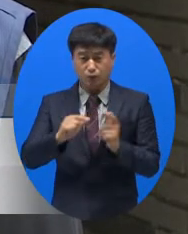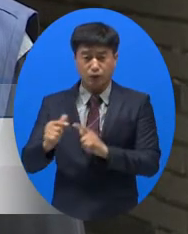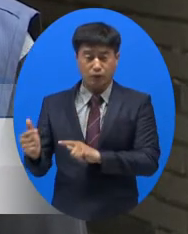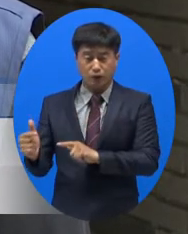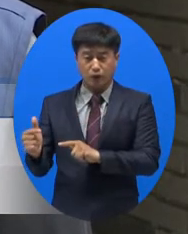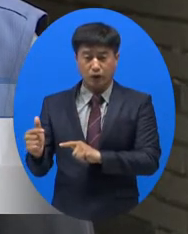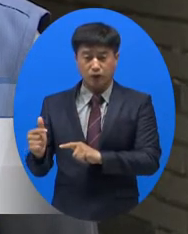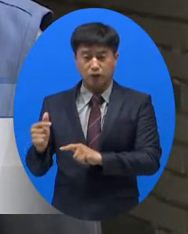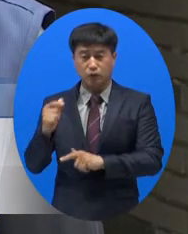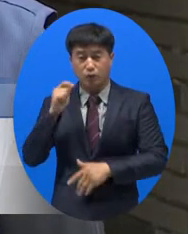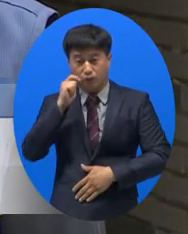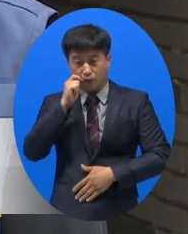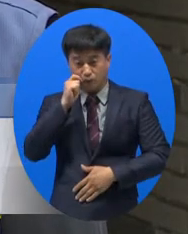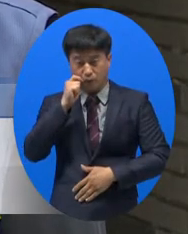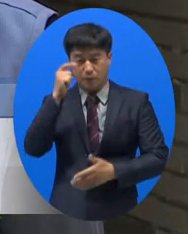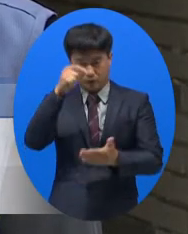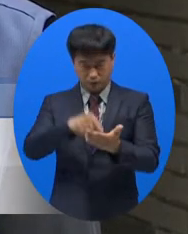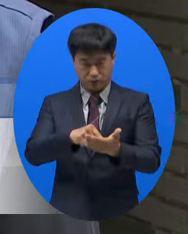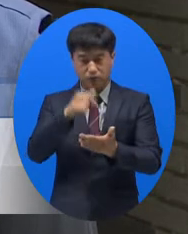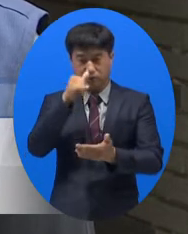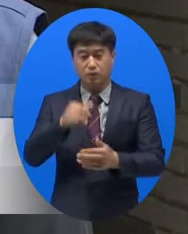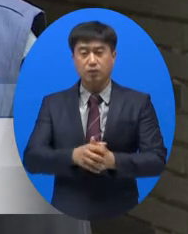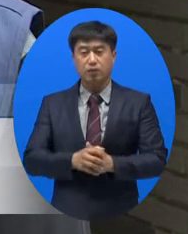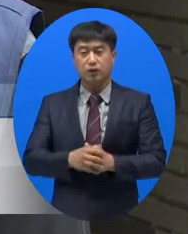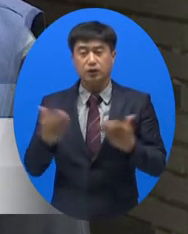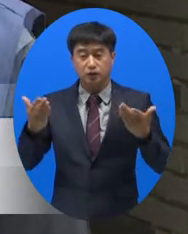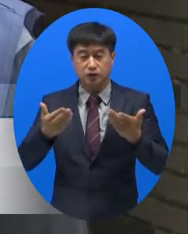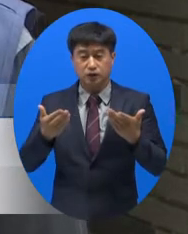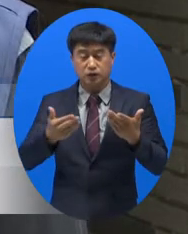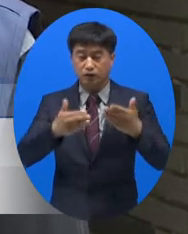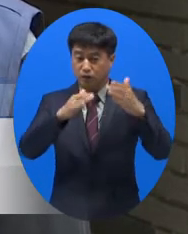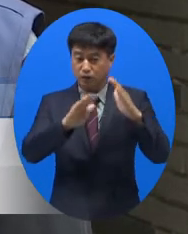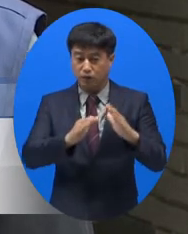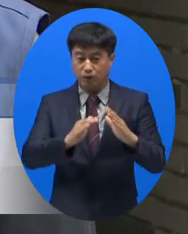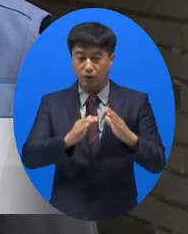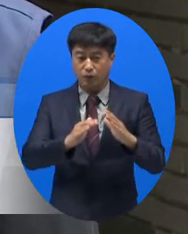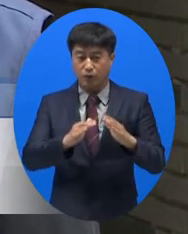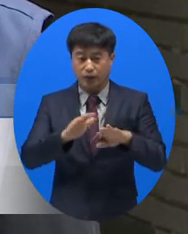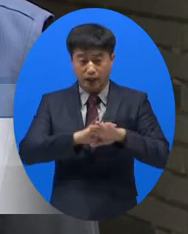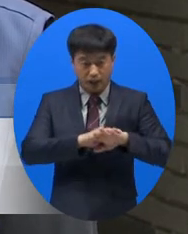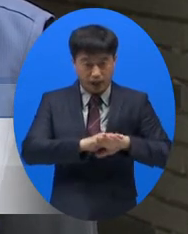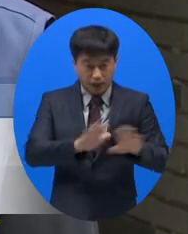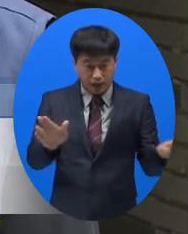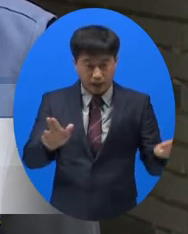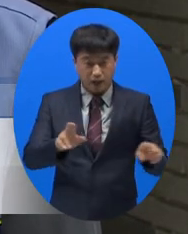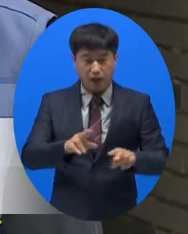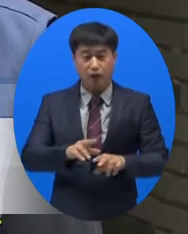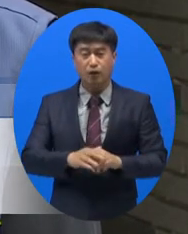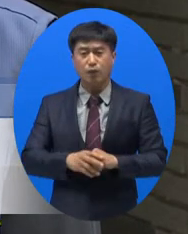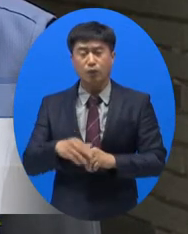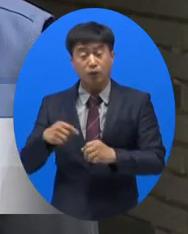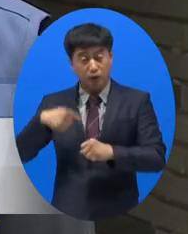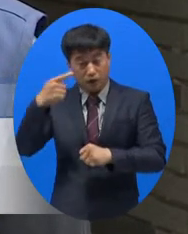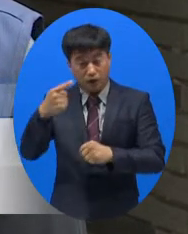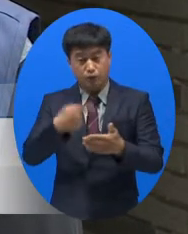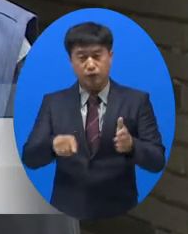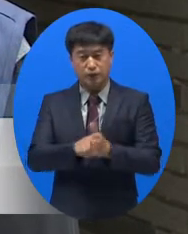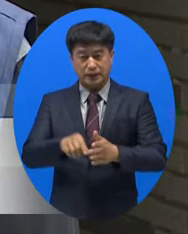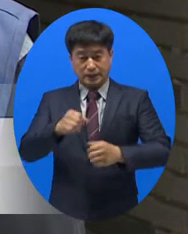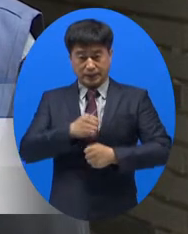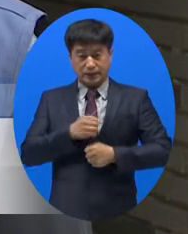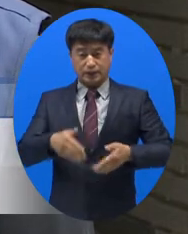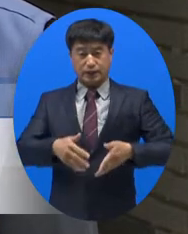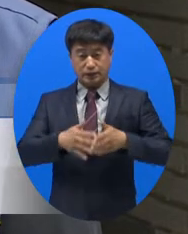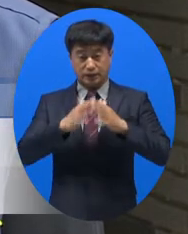없는 이제 이런 것들이 이제 발견이 되었습니다. 작업 공정상 이제 해체를 하고 다음 공정을 하기